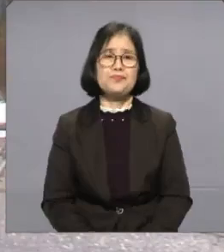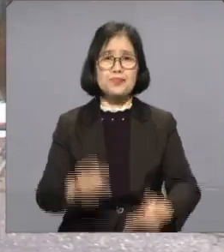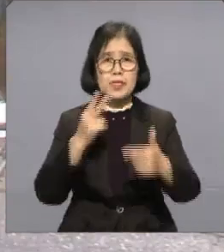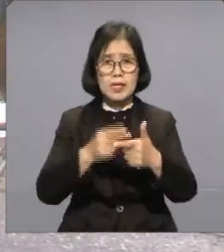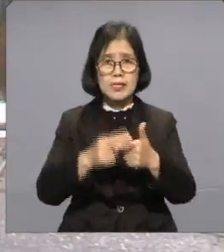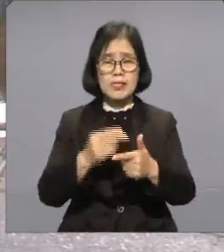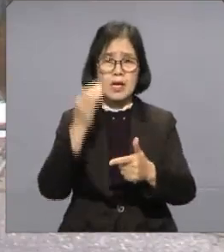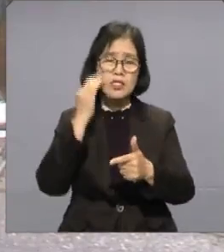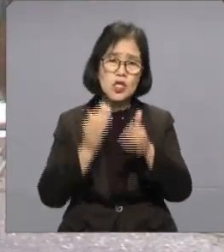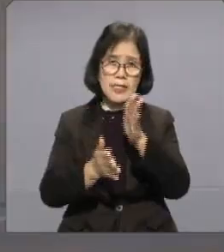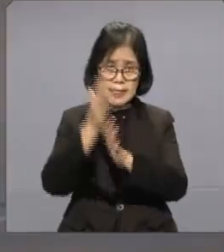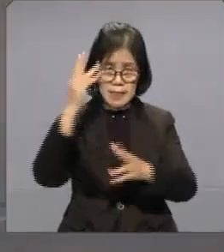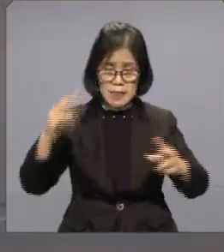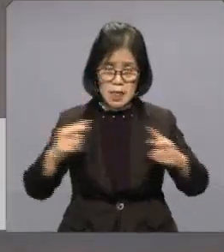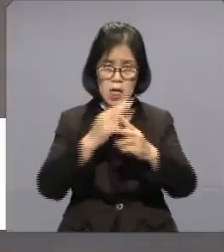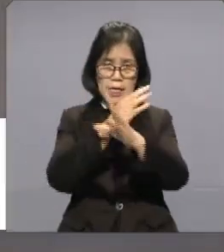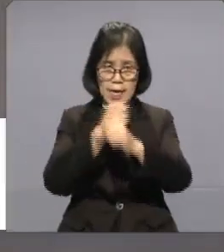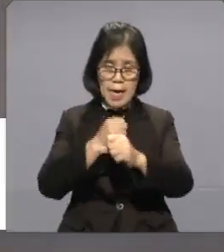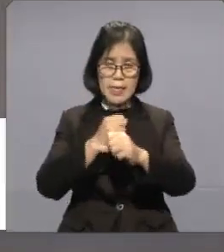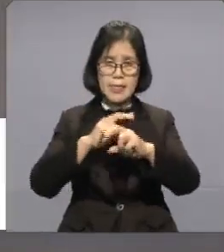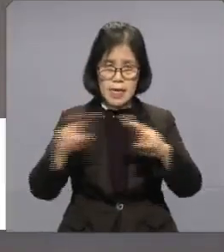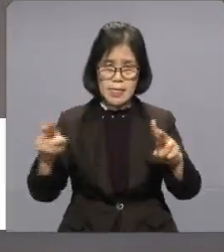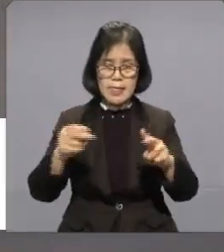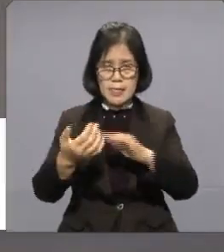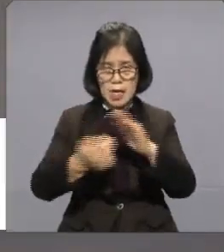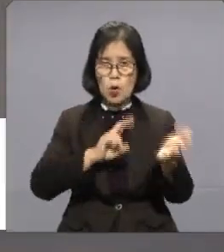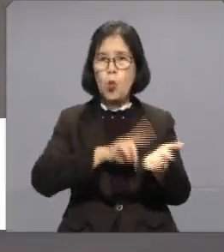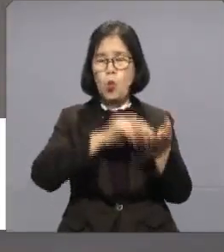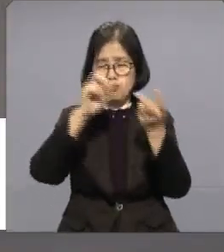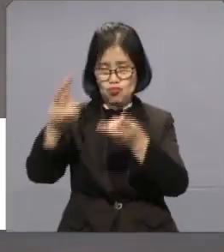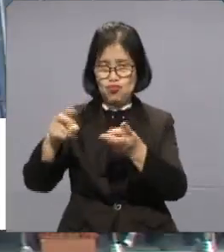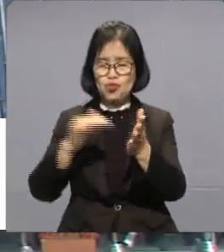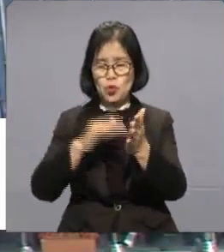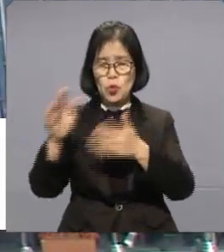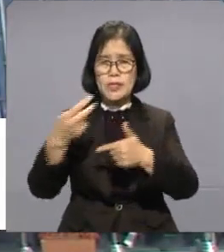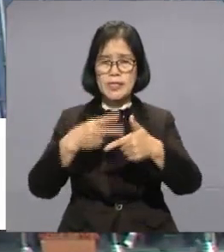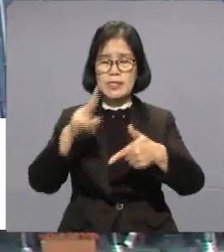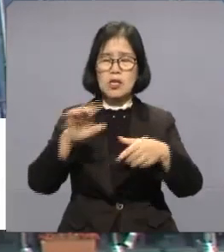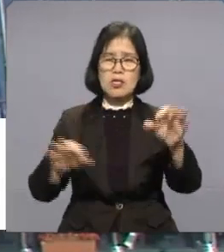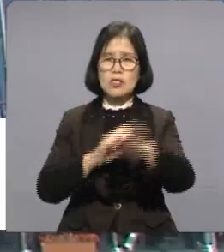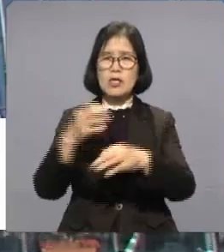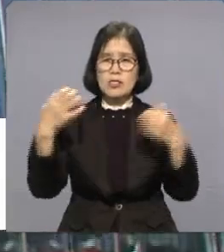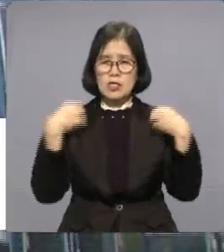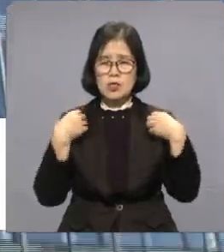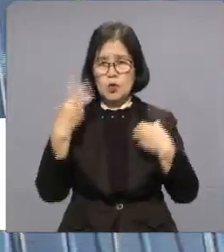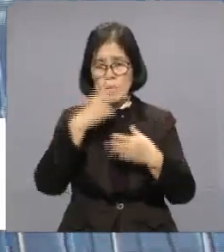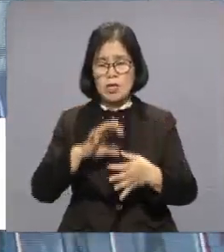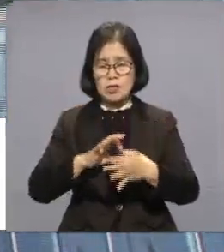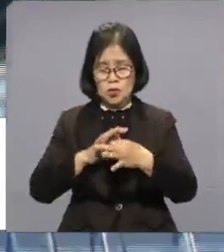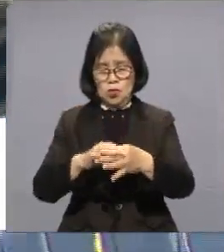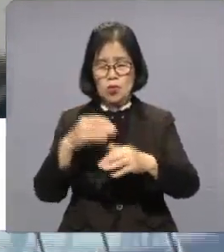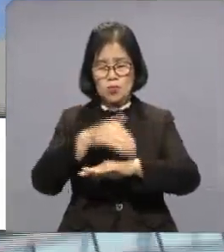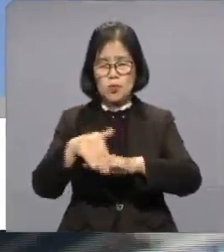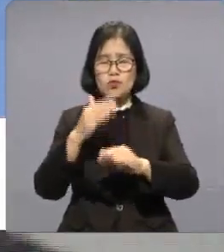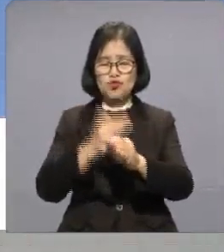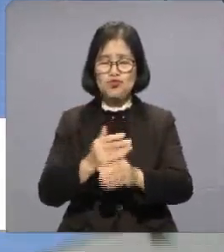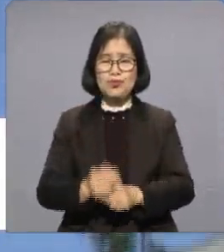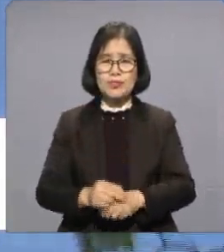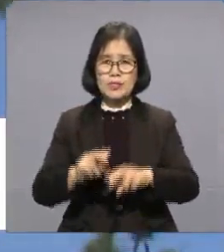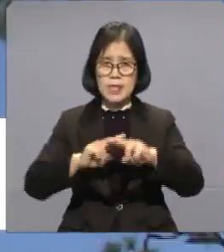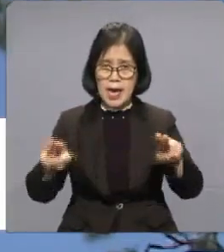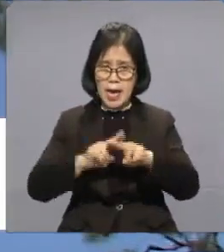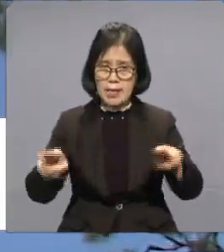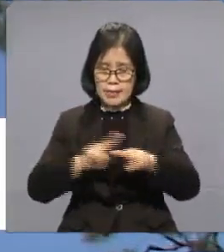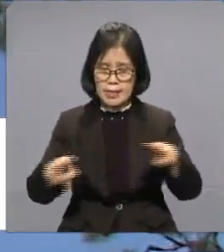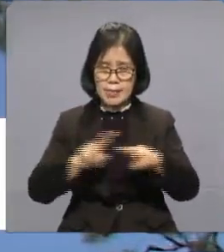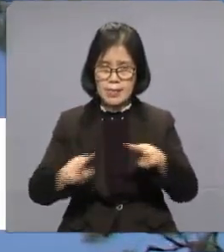LH가 청라시티타워 측에 계약 해지 예고 공문을 보낸 데 이어 인천경제청도 관련 검토에 들어가면서 계약 해지가